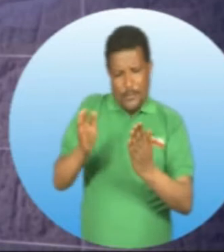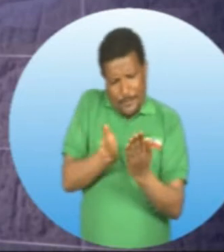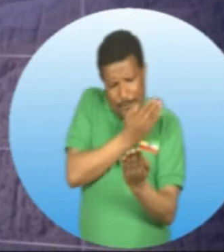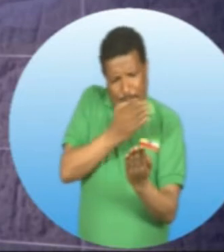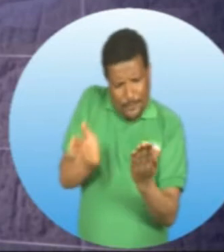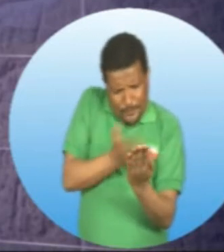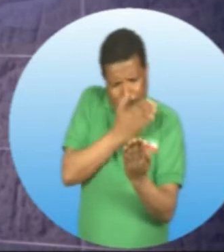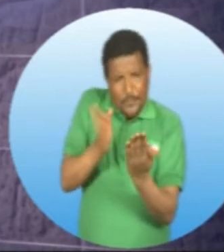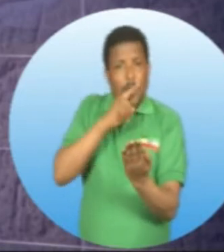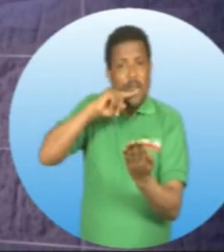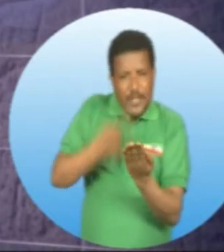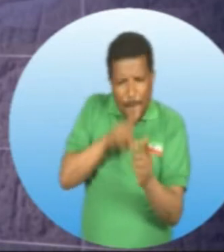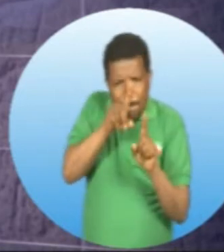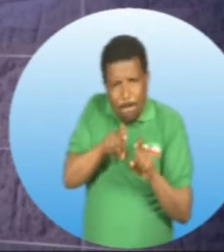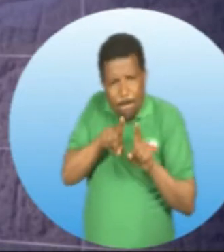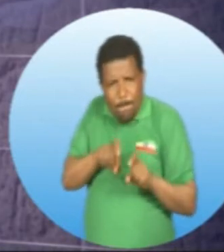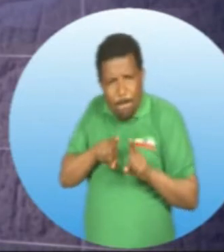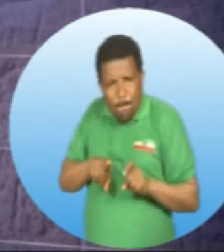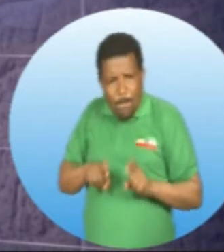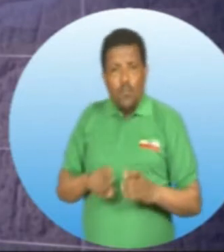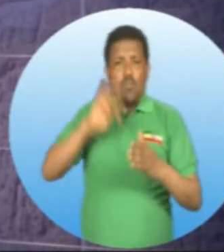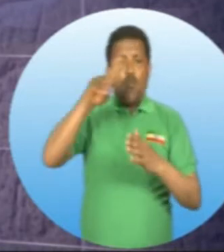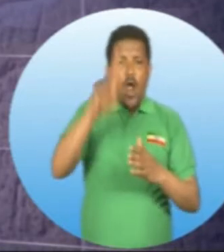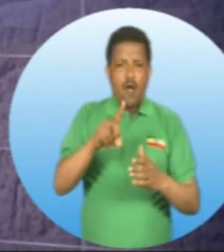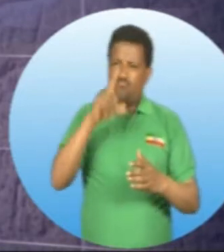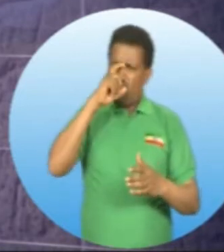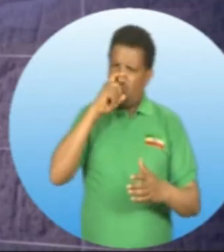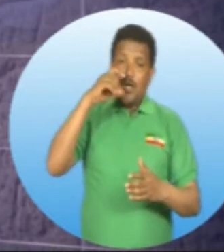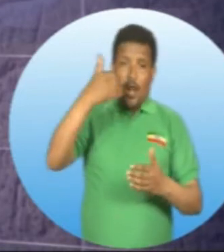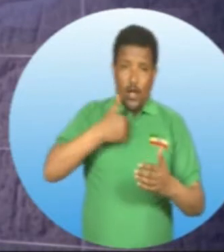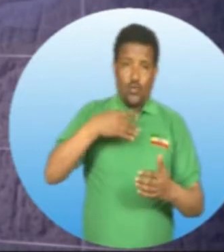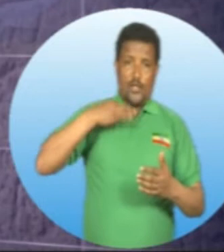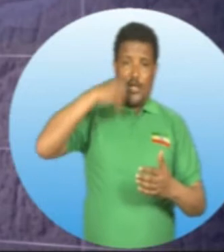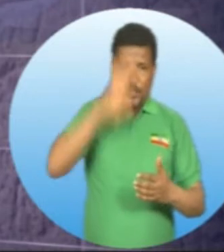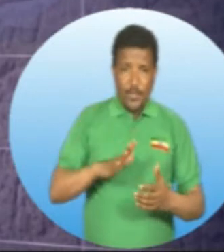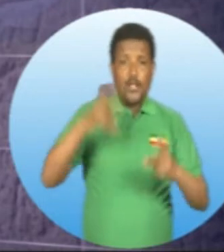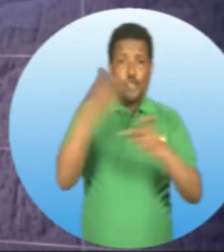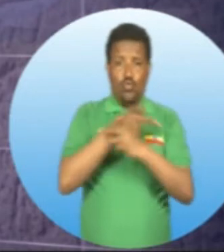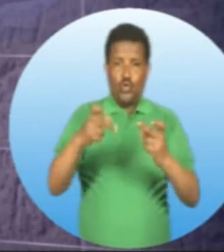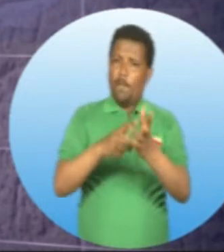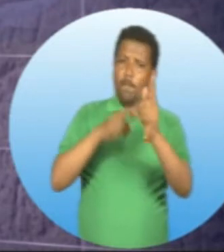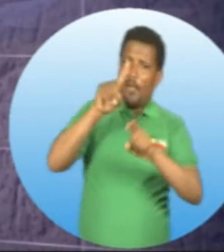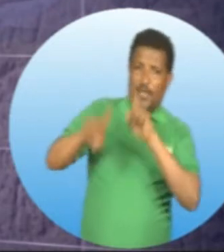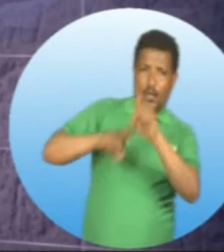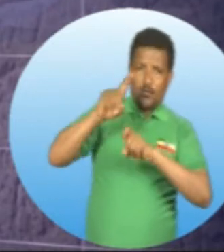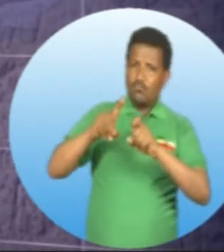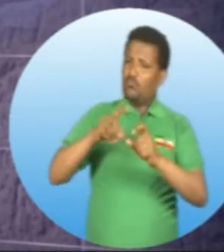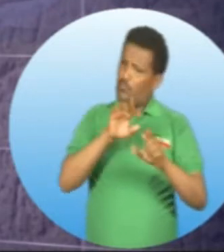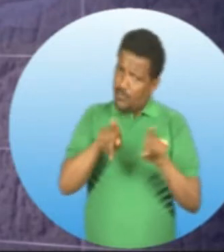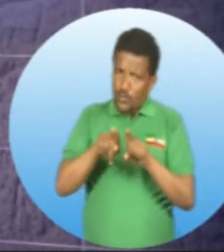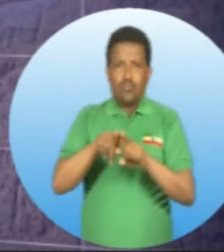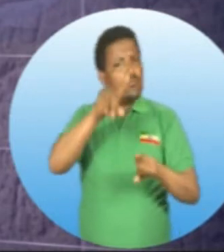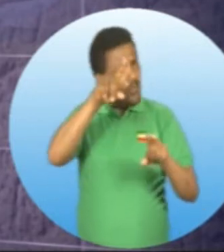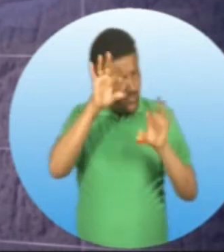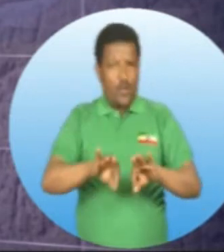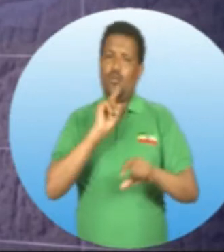የተለያዩ የሰነድ መረጃዎችን መፈተሽ፣ በሙያው የተካኑ ግለሰብና ተቋማትን መጠየቅ ወዘተ